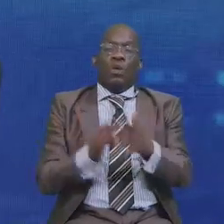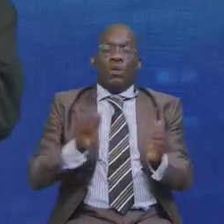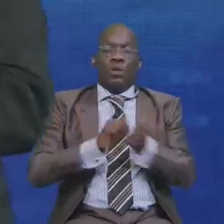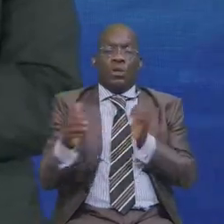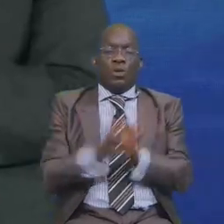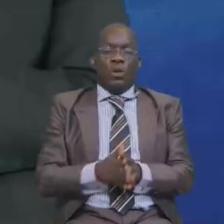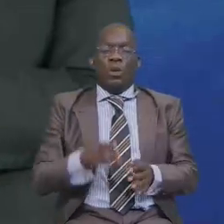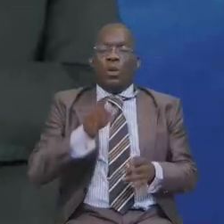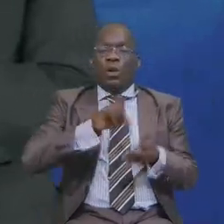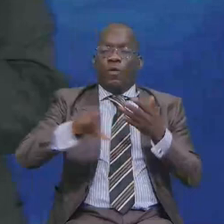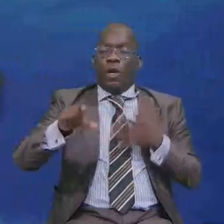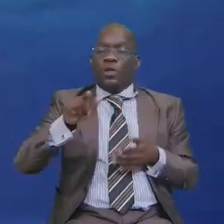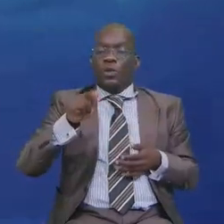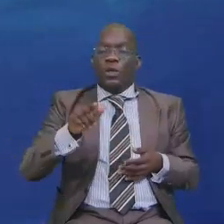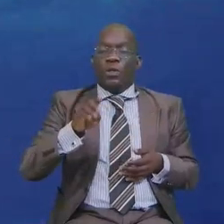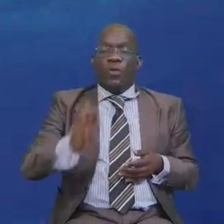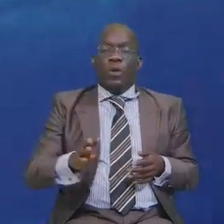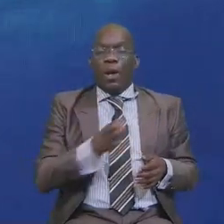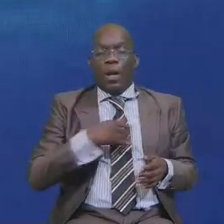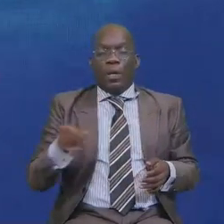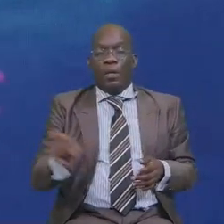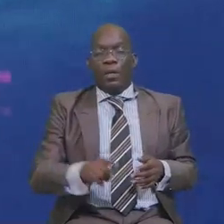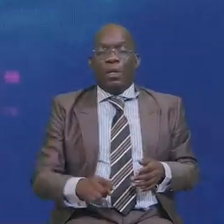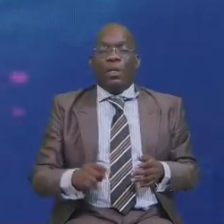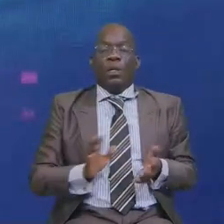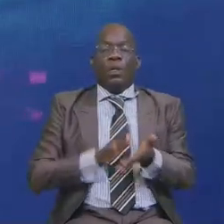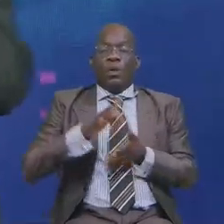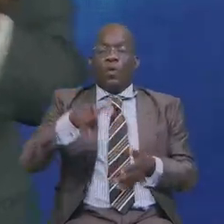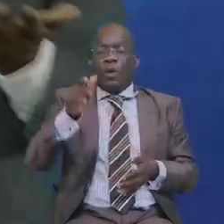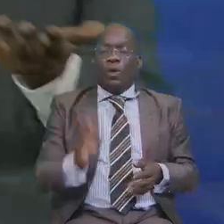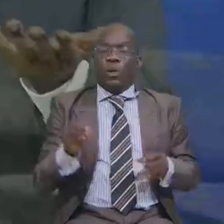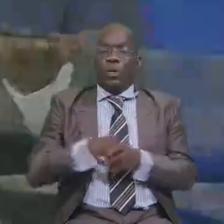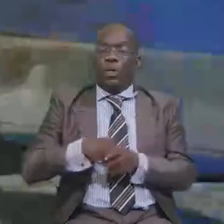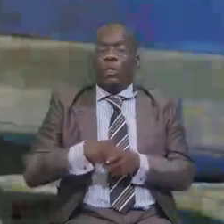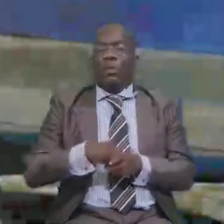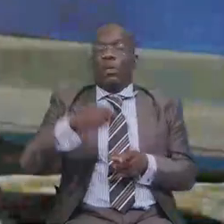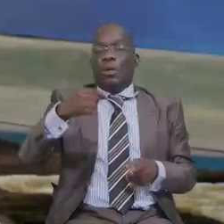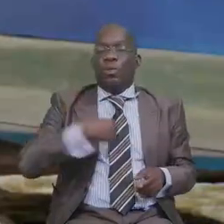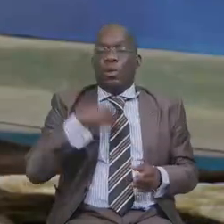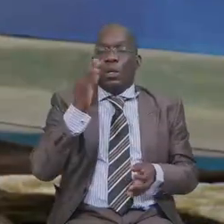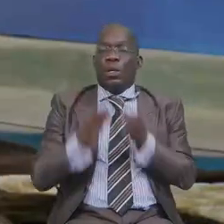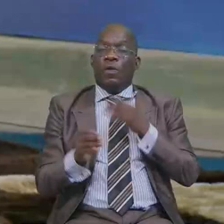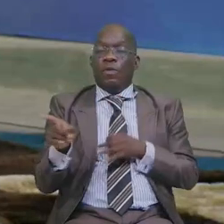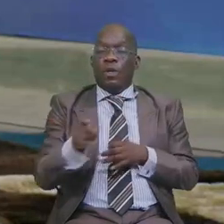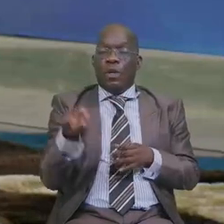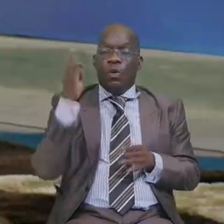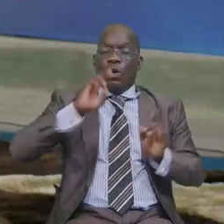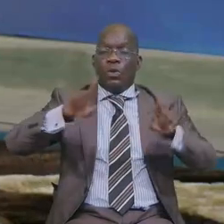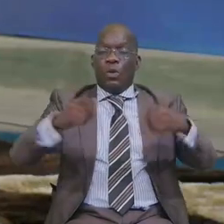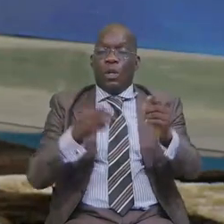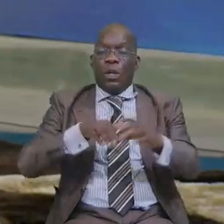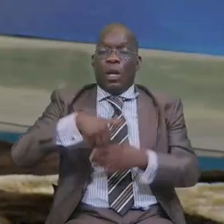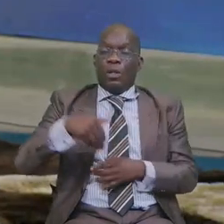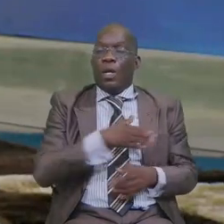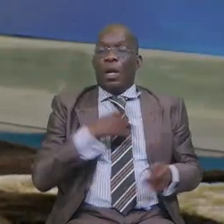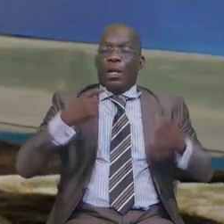Verset 24, et elles glorifiaient Dieu à mon sujet. S'ils sortaient et il essayait de